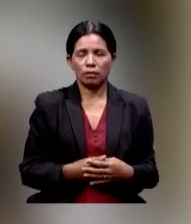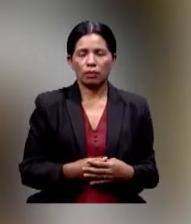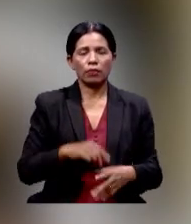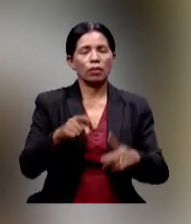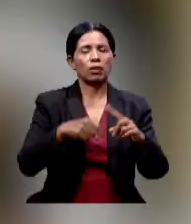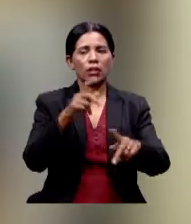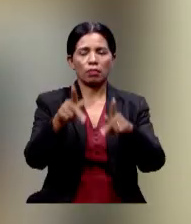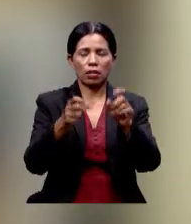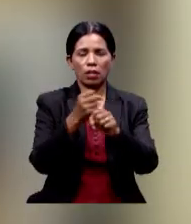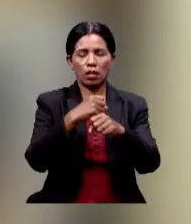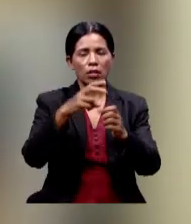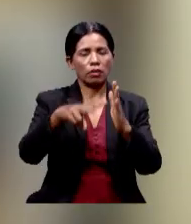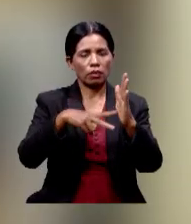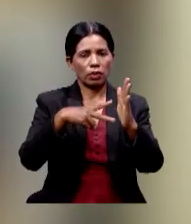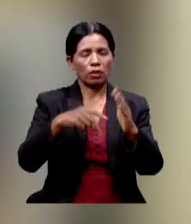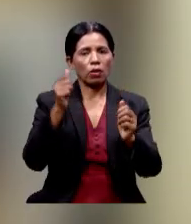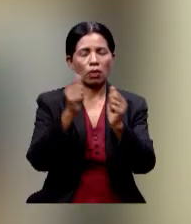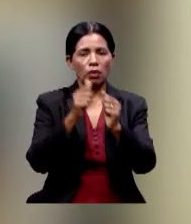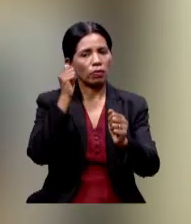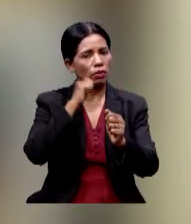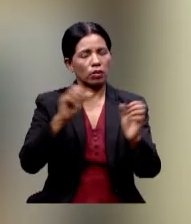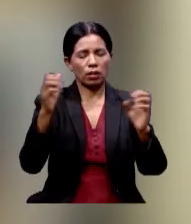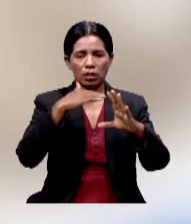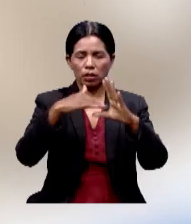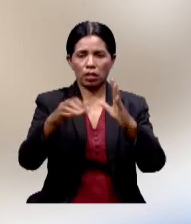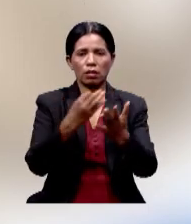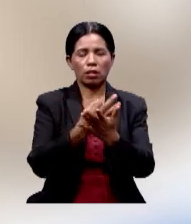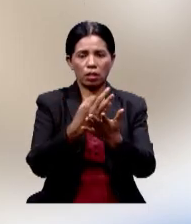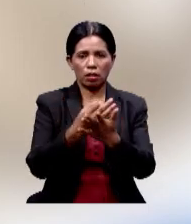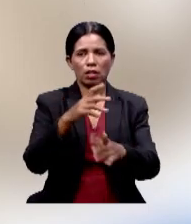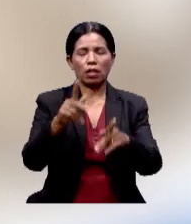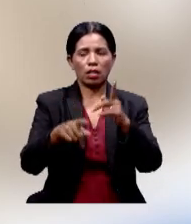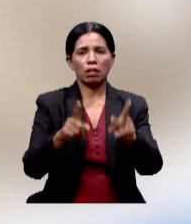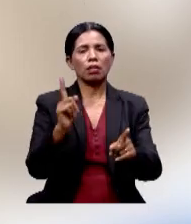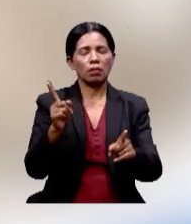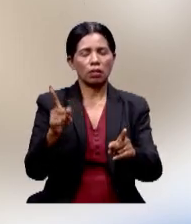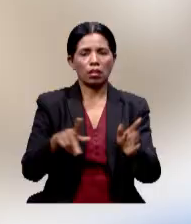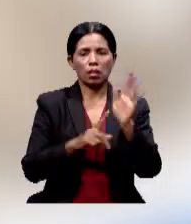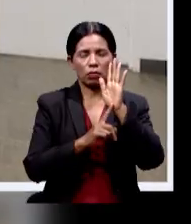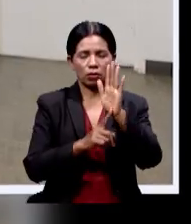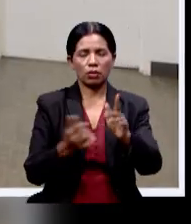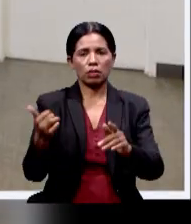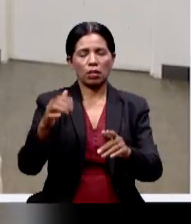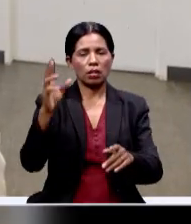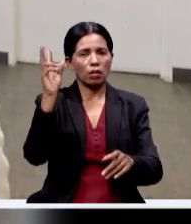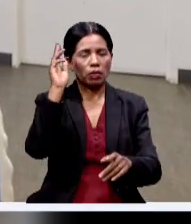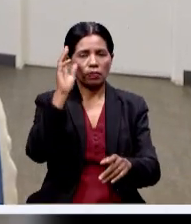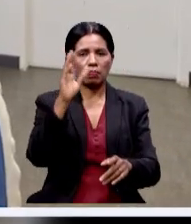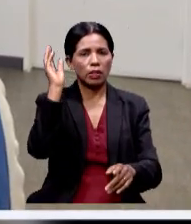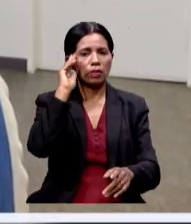Banghira emanebe halo video call ho feto ne la haruka osan mai suspeto ne amiasa publika sirne imagen iha media sosial.